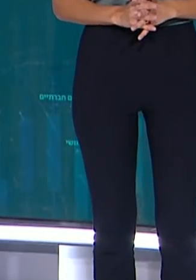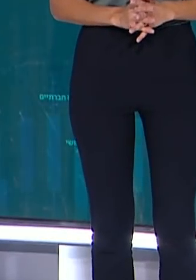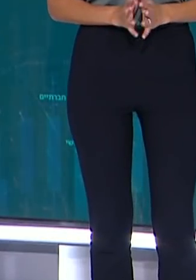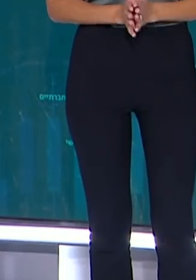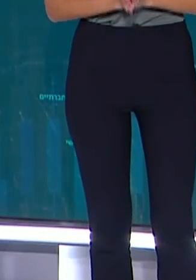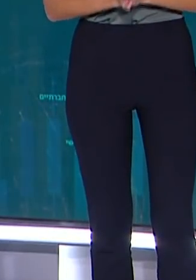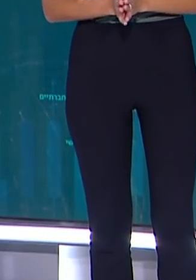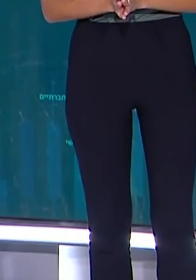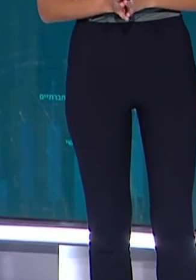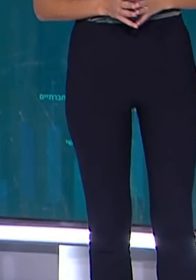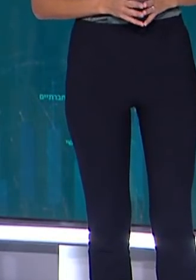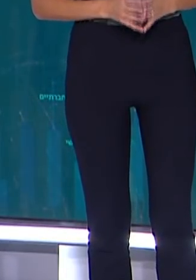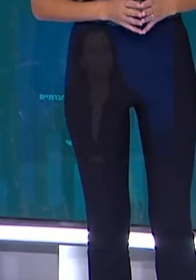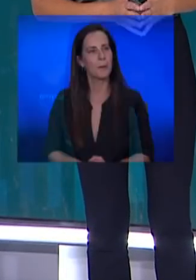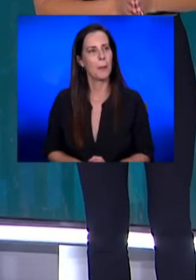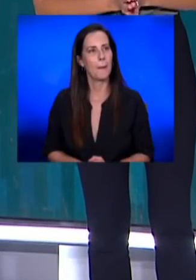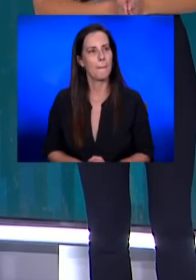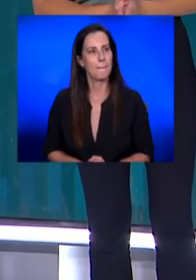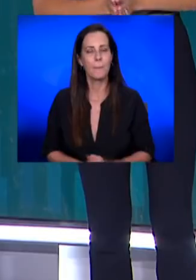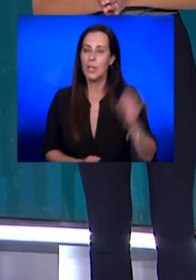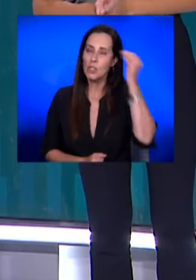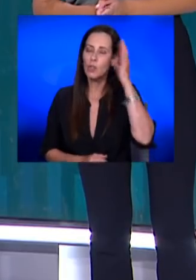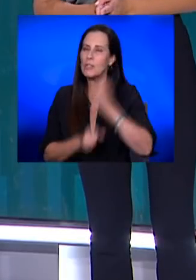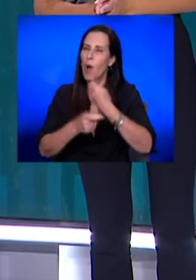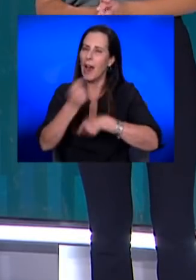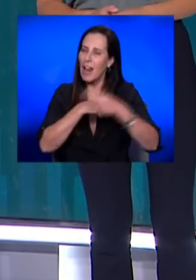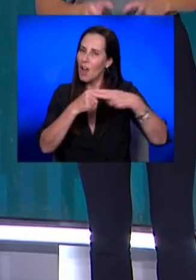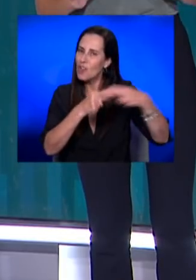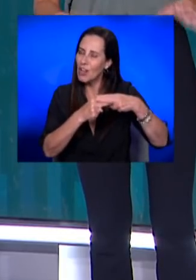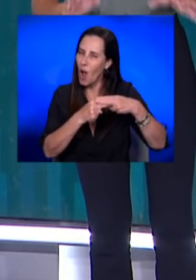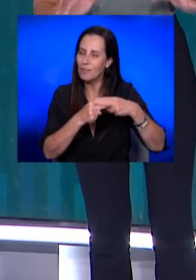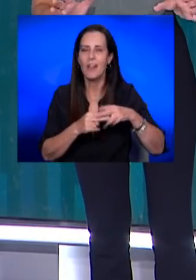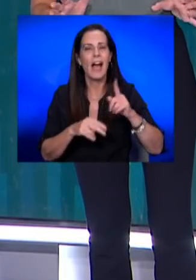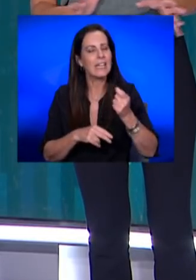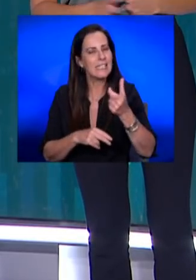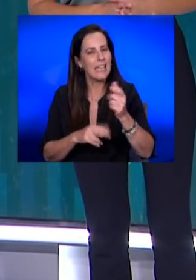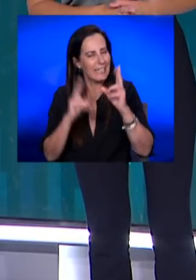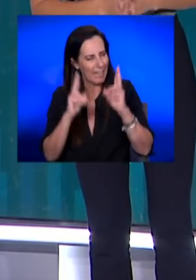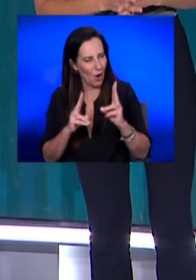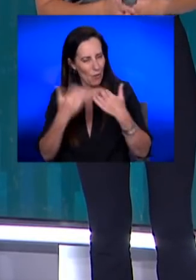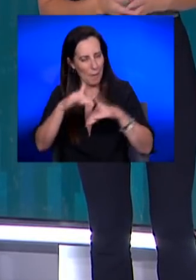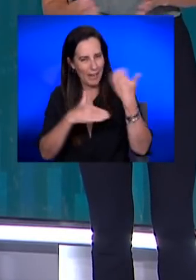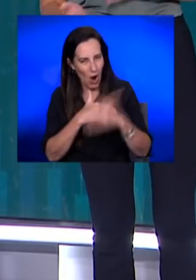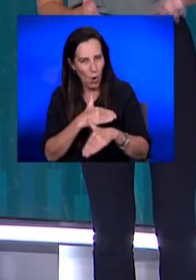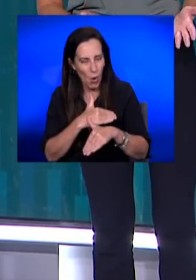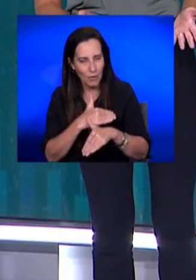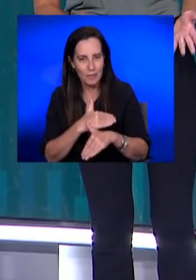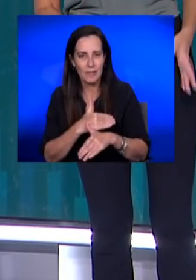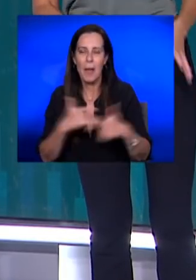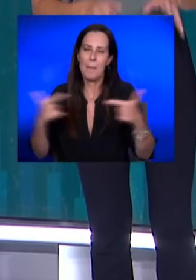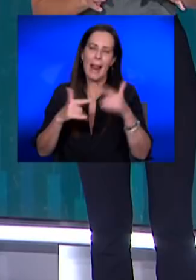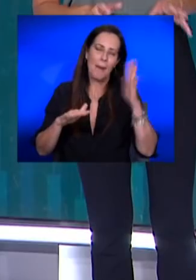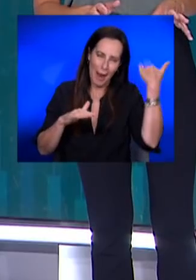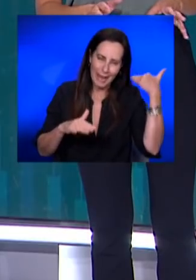עניין אחר עכשיו, זוכרות את הסדרה שעשינו על הכלכלות של השכנות שלנו? אז קצת התעכבנו עם הפרק האחרון בסדרה, מבטא צבאי